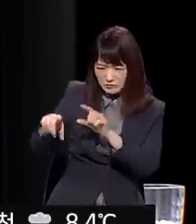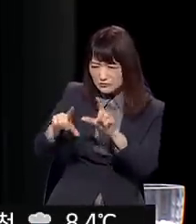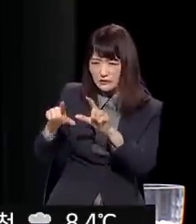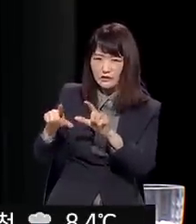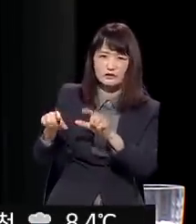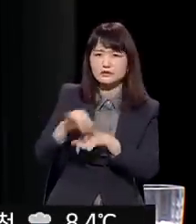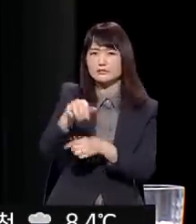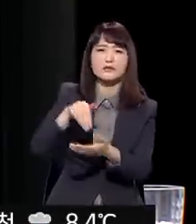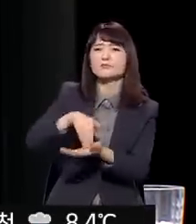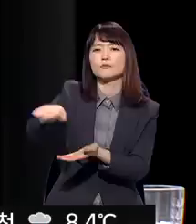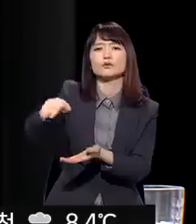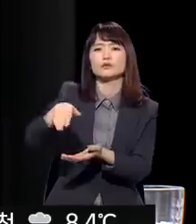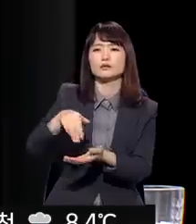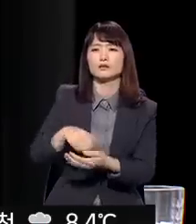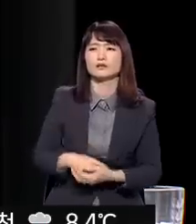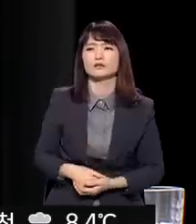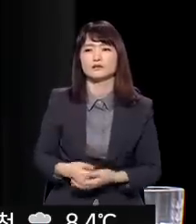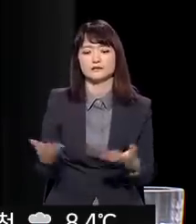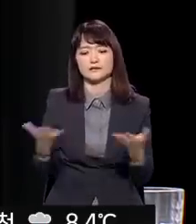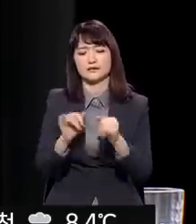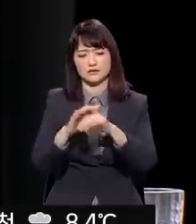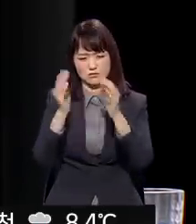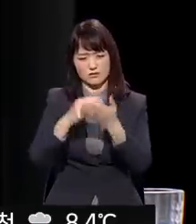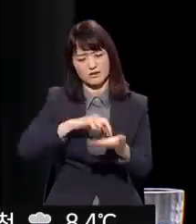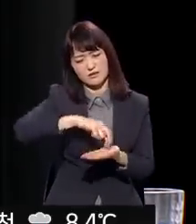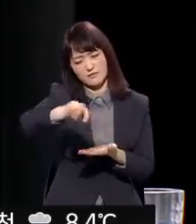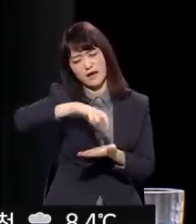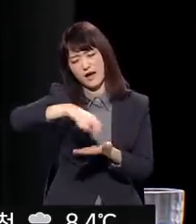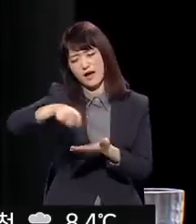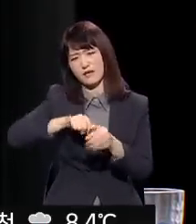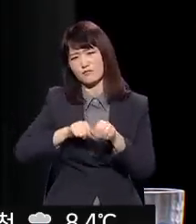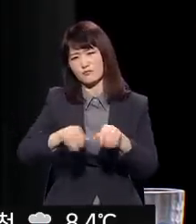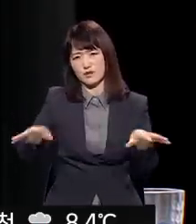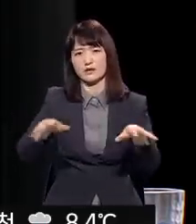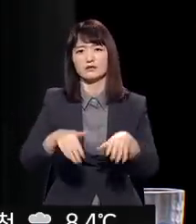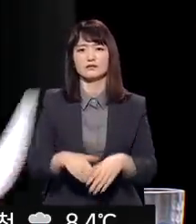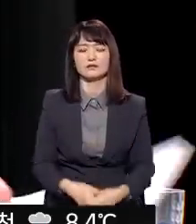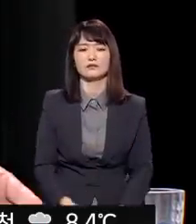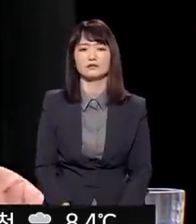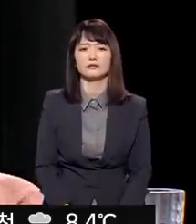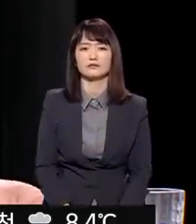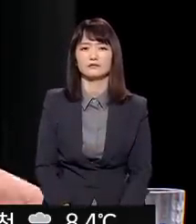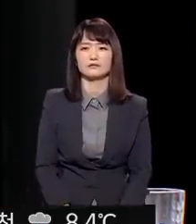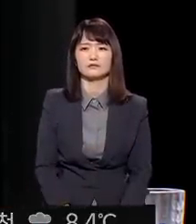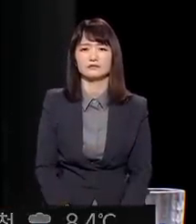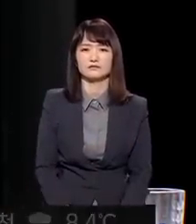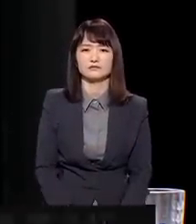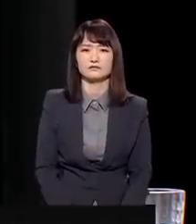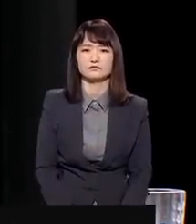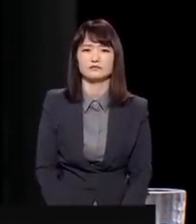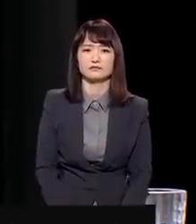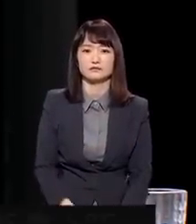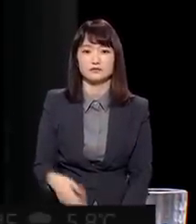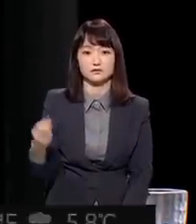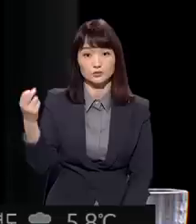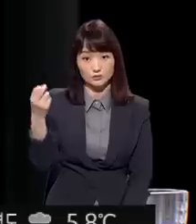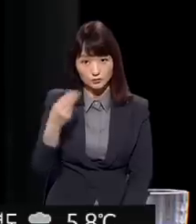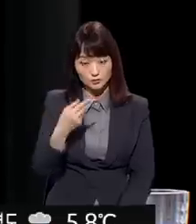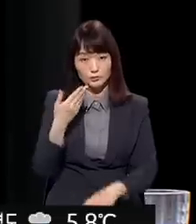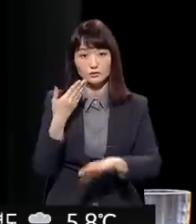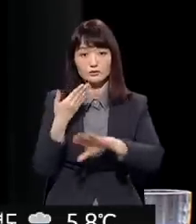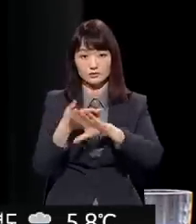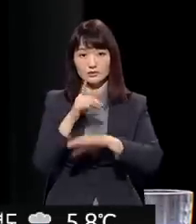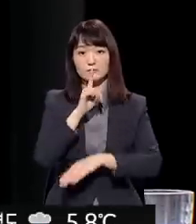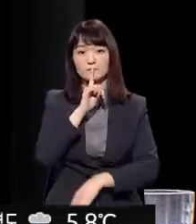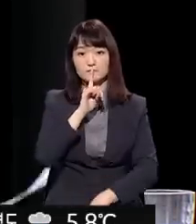몰아내야 됩니다라는 얘기를 직원들한테 그냥 쫙 했다는 얘기인데 자, 그런데 여기서 그치지 않았습니다. 또 다른 발언도 했다는